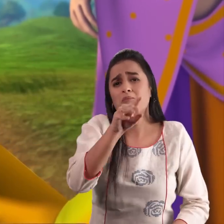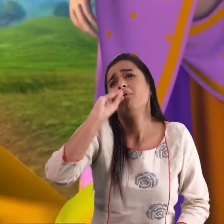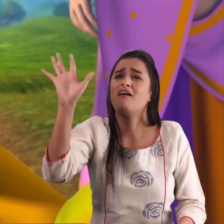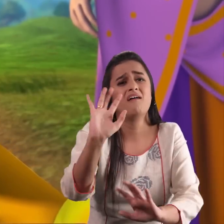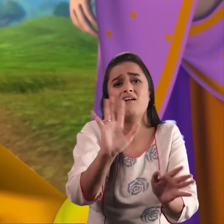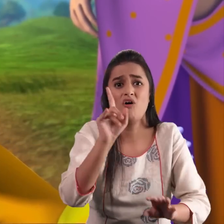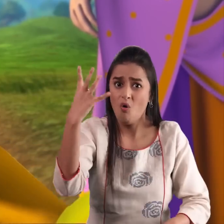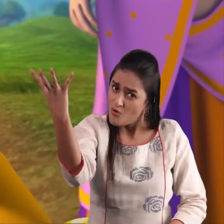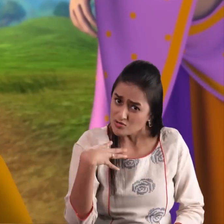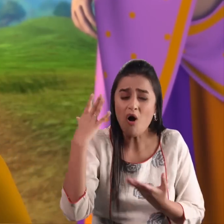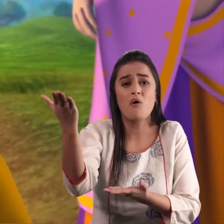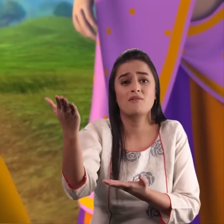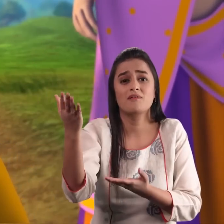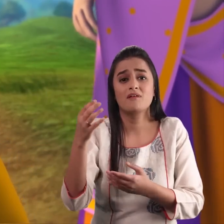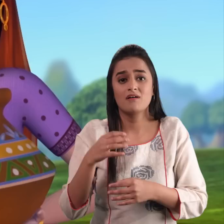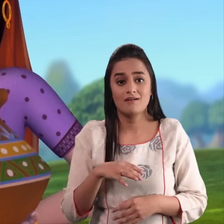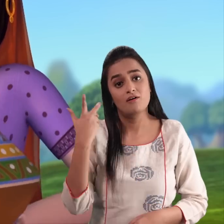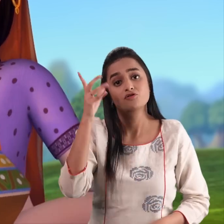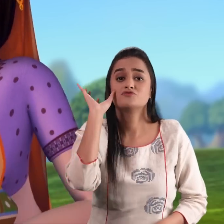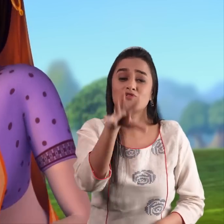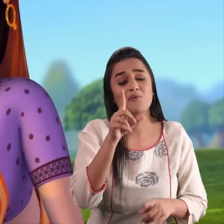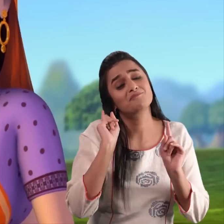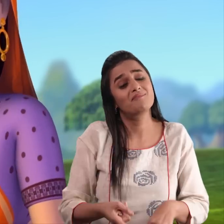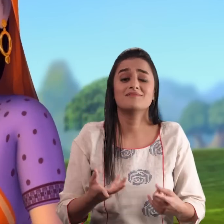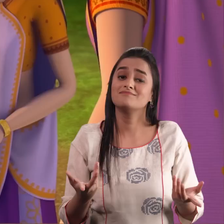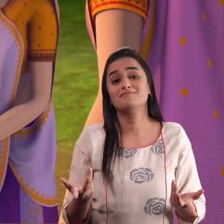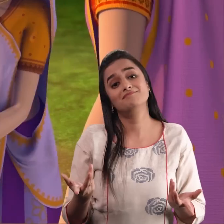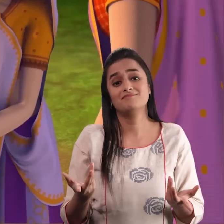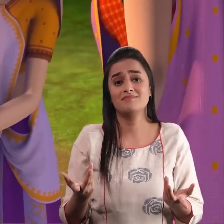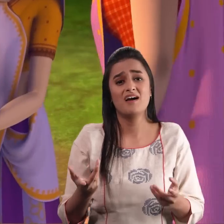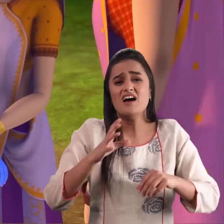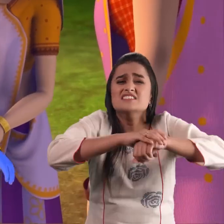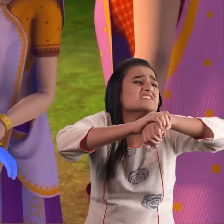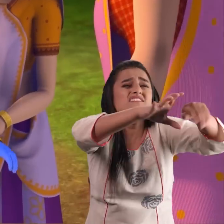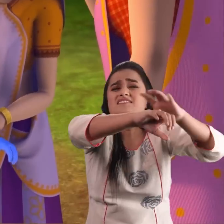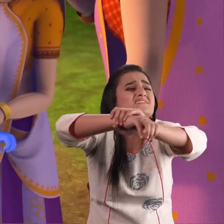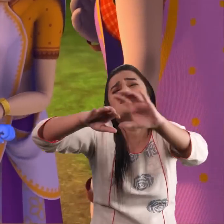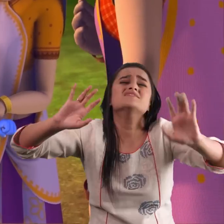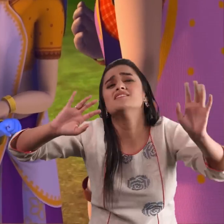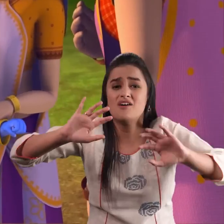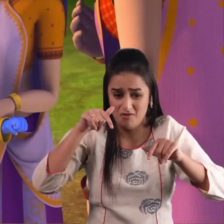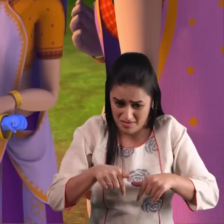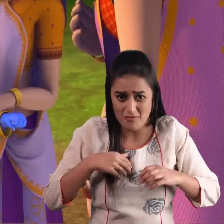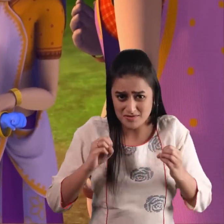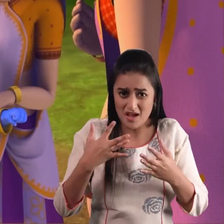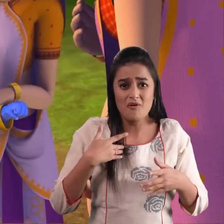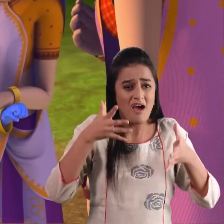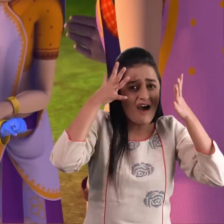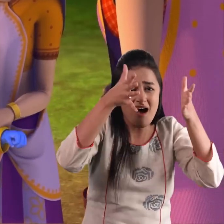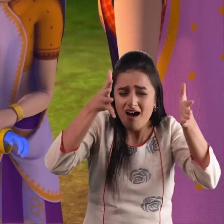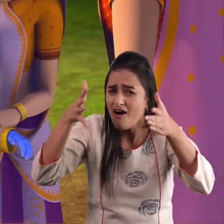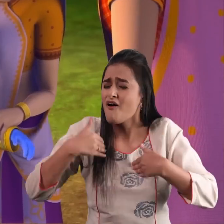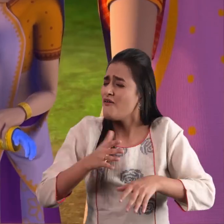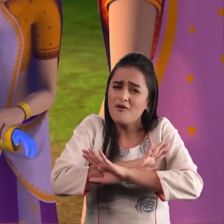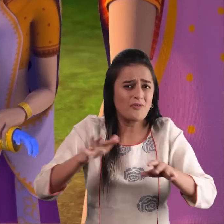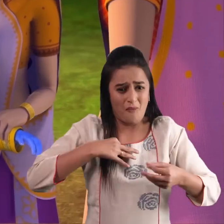को मत बताना, वो मुझ पर गुस्सा करेंगी। गुस्सा तो वो करेंगी ही। छोड़ो, मुझे जाने दो। आज के बाद मैं वेश